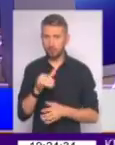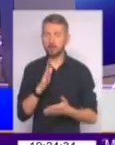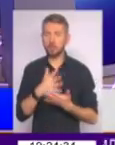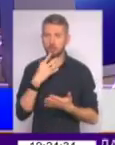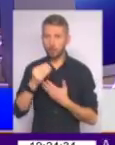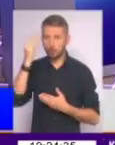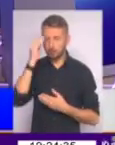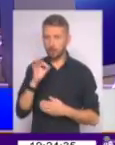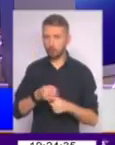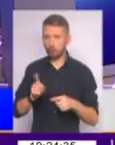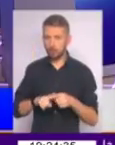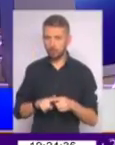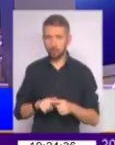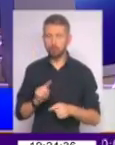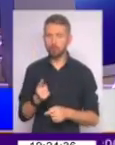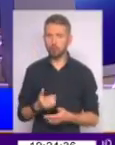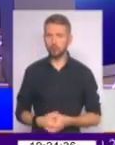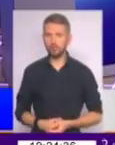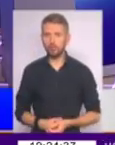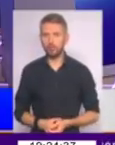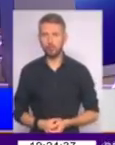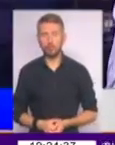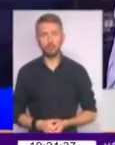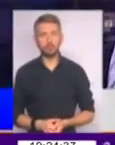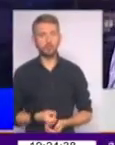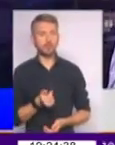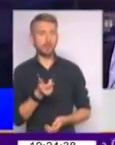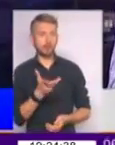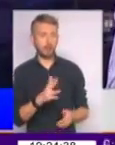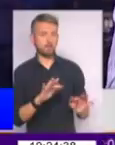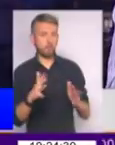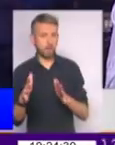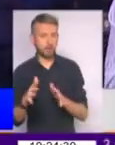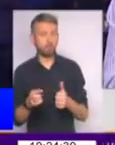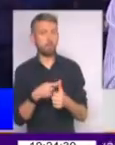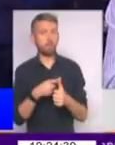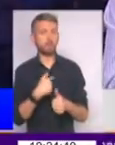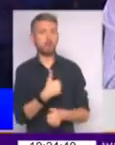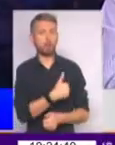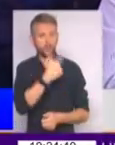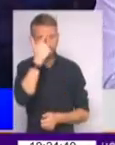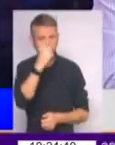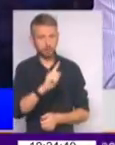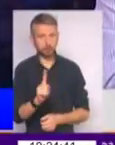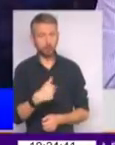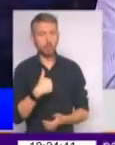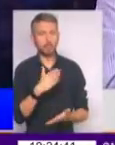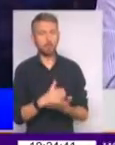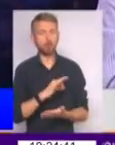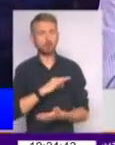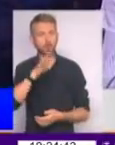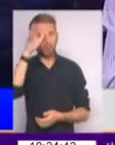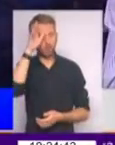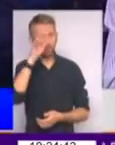цього приводу. Чому? Є ряд моментів. По-перше, я хочу заявити, що я маю юридичну освіту,